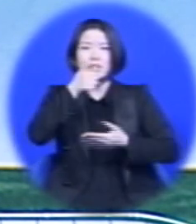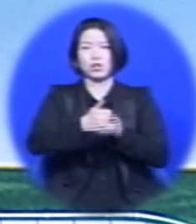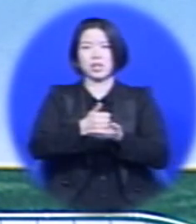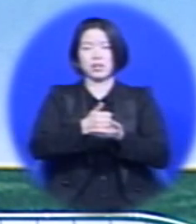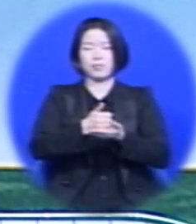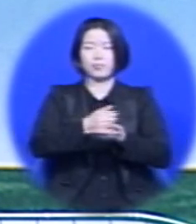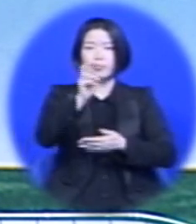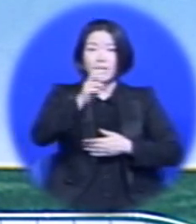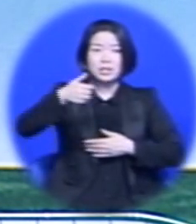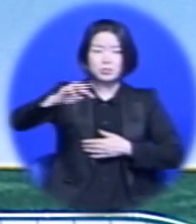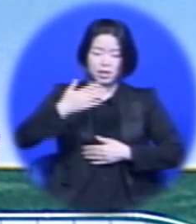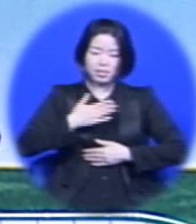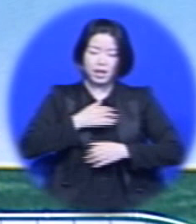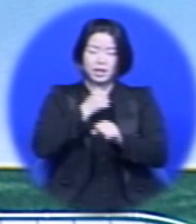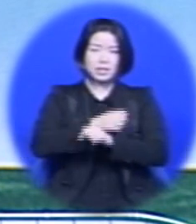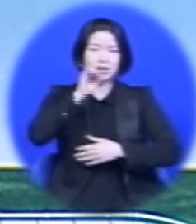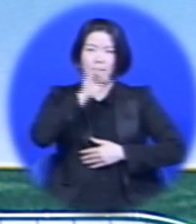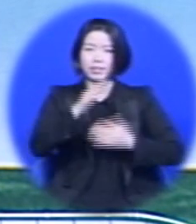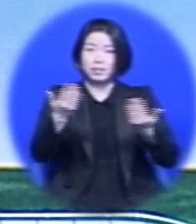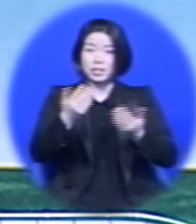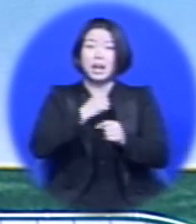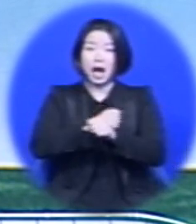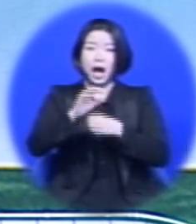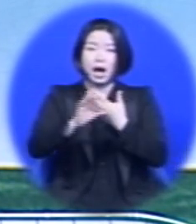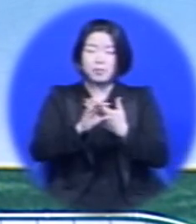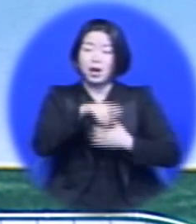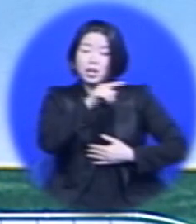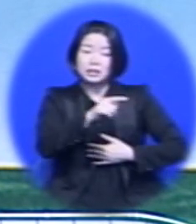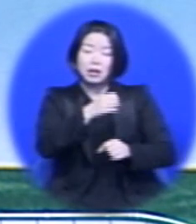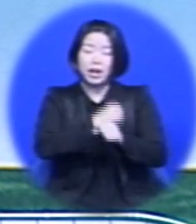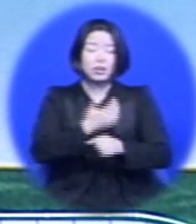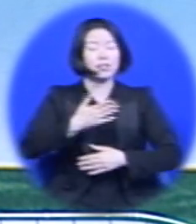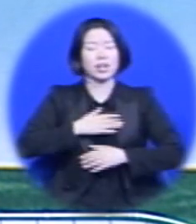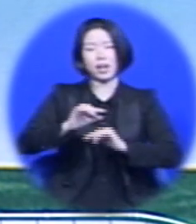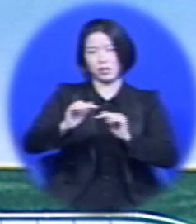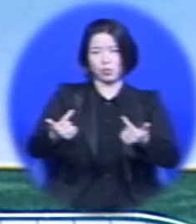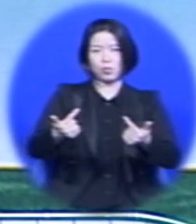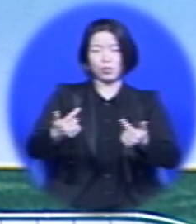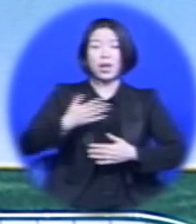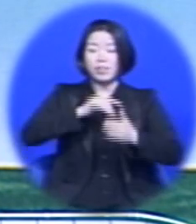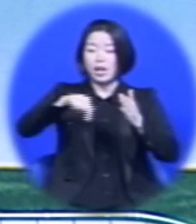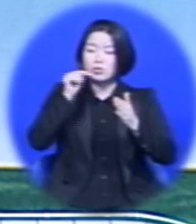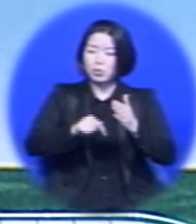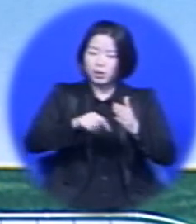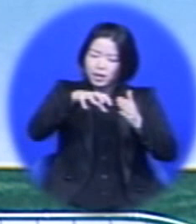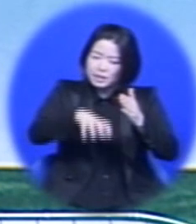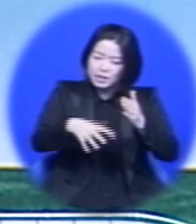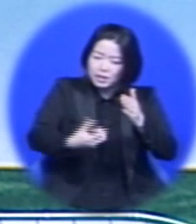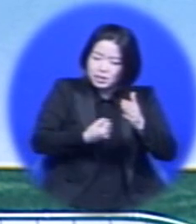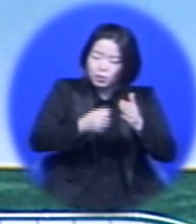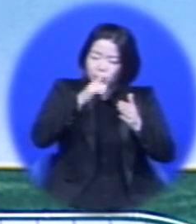20절에 내가 해서는 안 되는 것을 하면 그것을 하는 것은 내가 아니라 내 속에 자리를 잡고